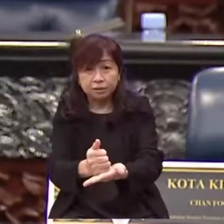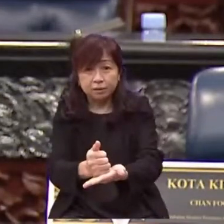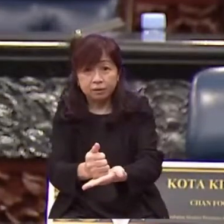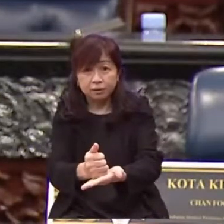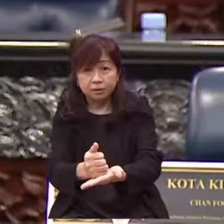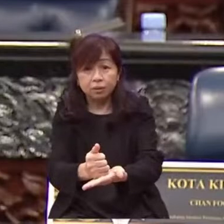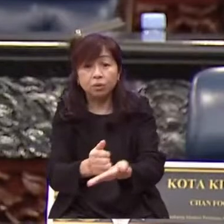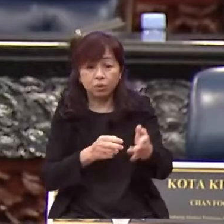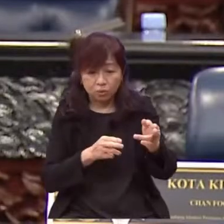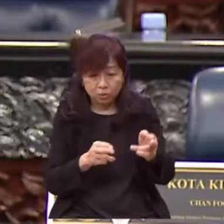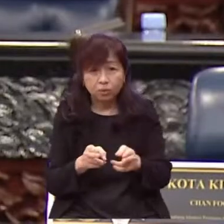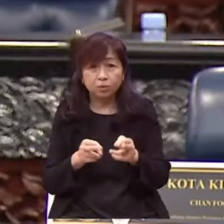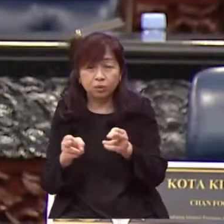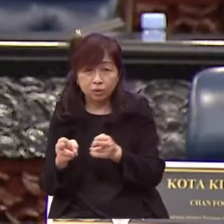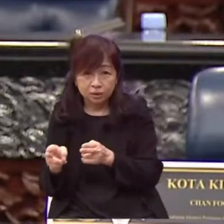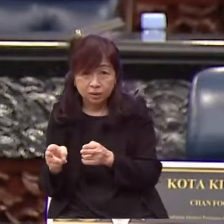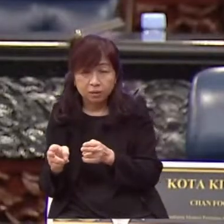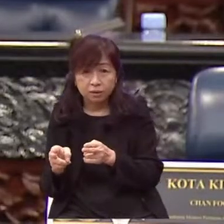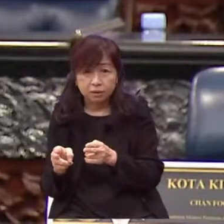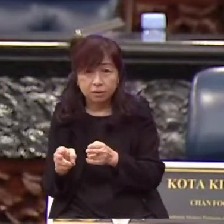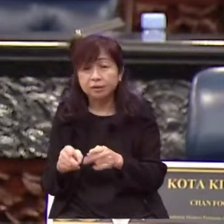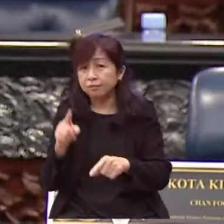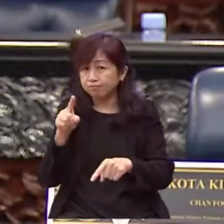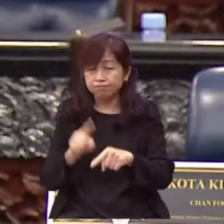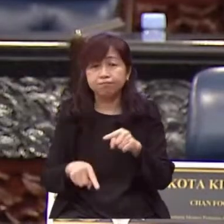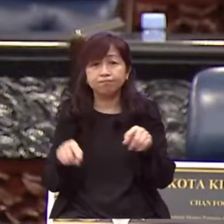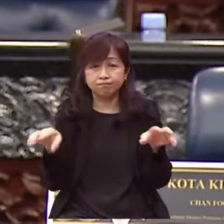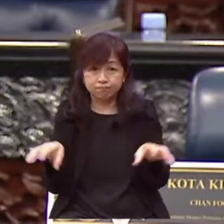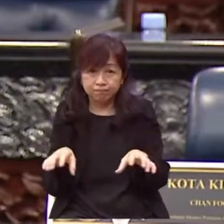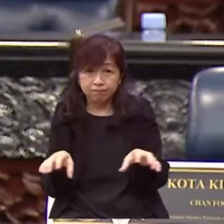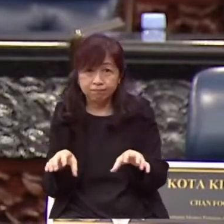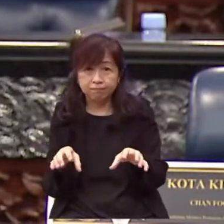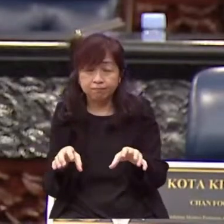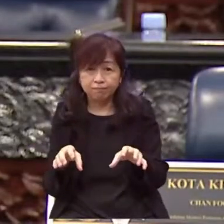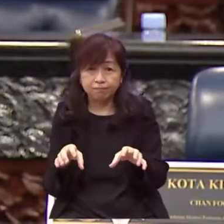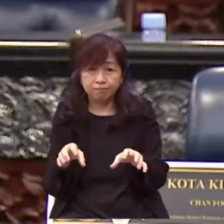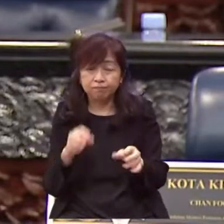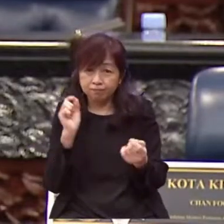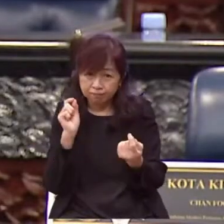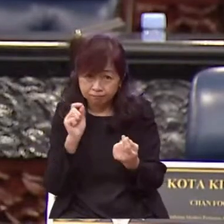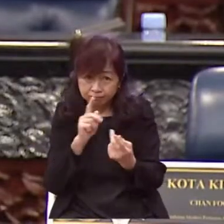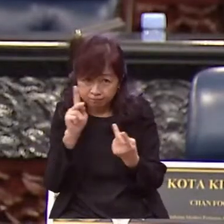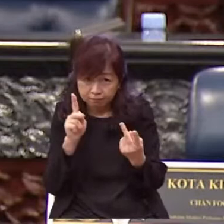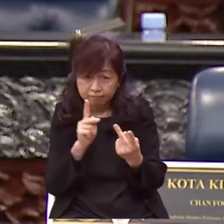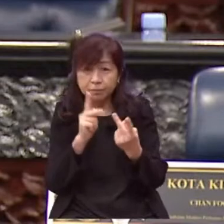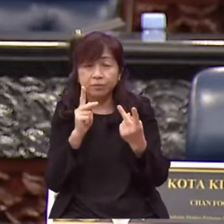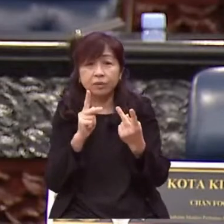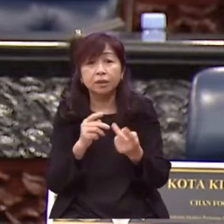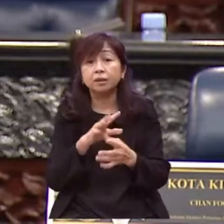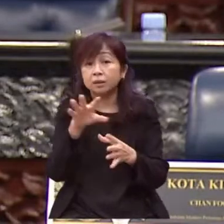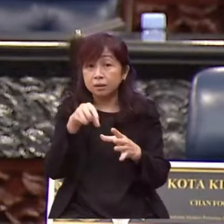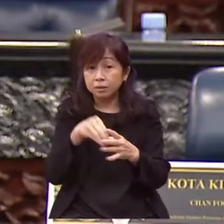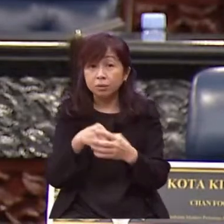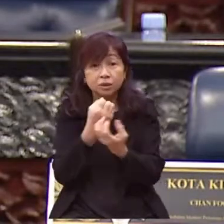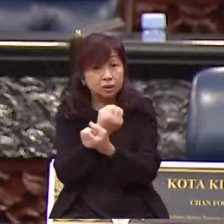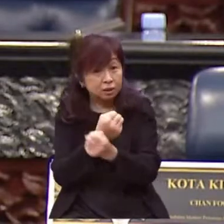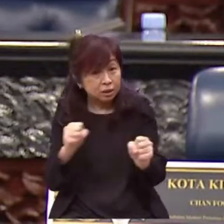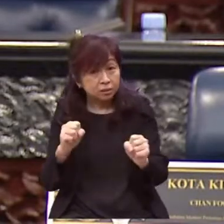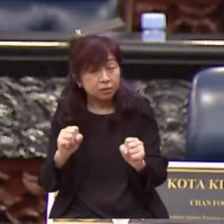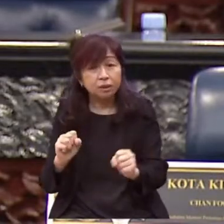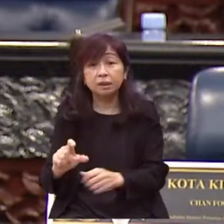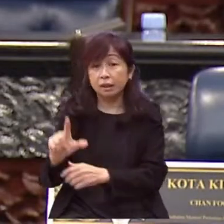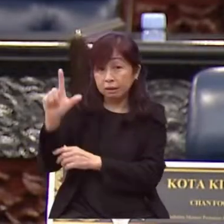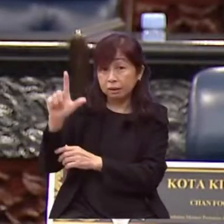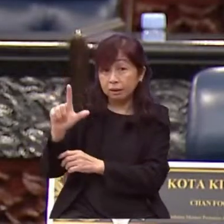urusan pengurusan itu tidak dapat lah soal keselamatan dari segi lift dan juga